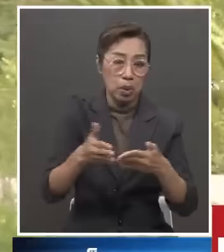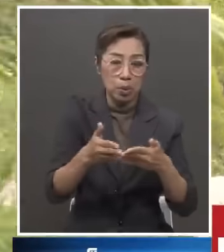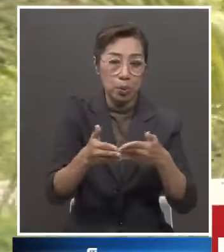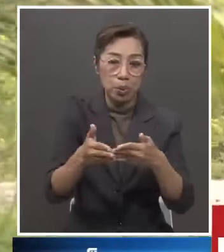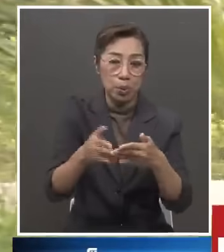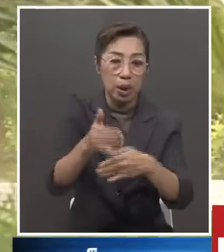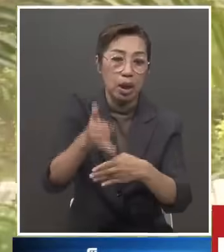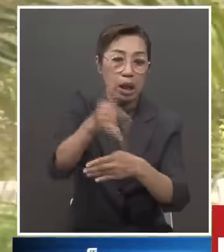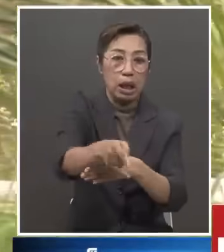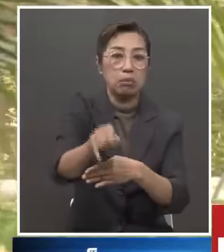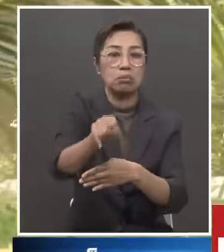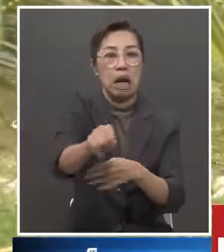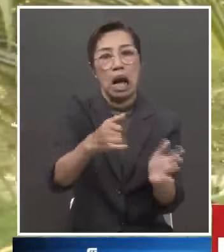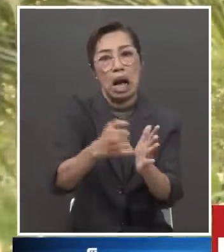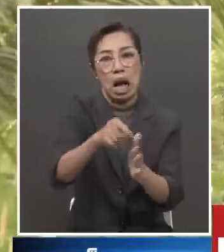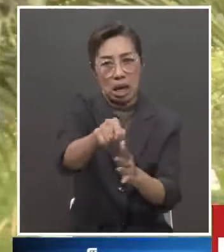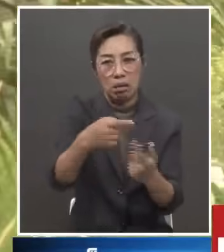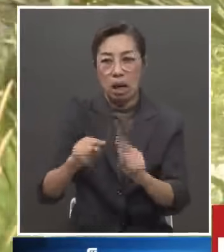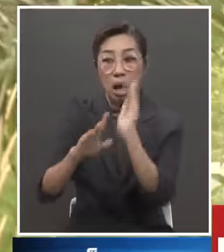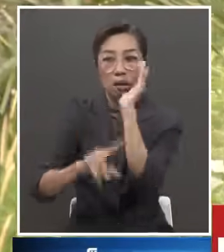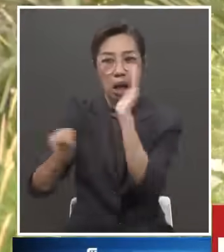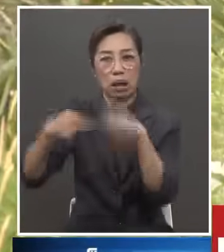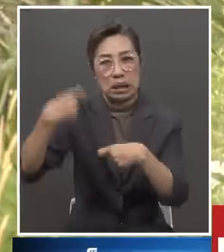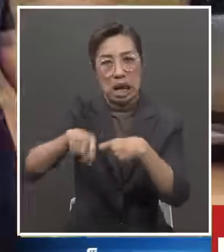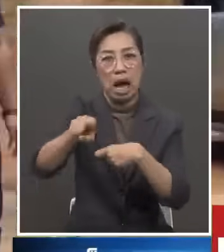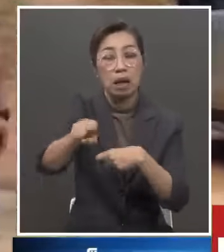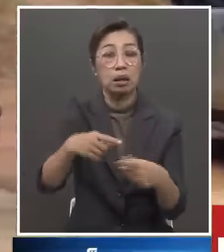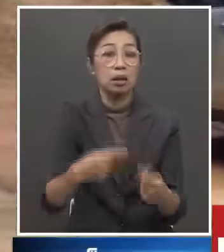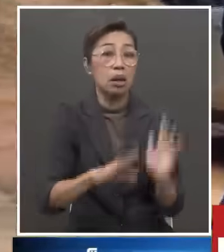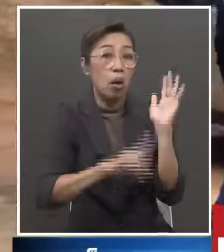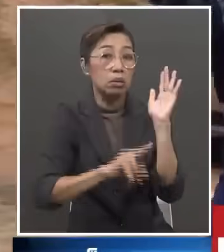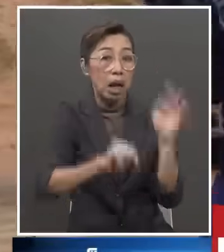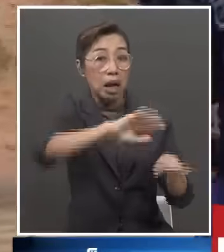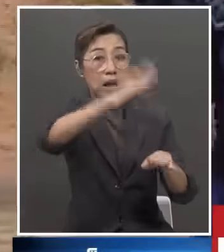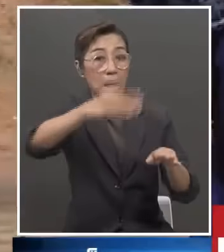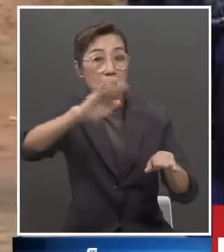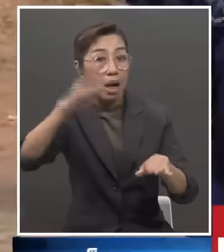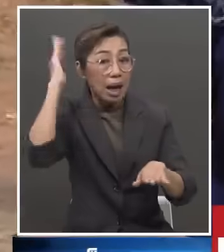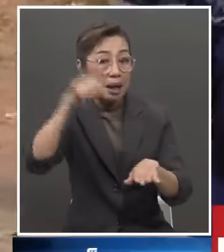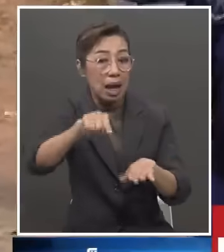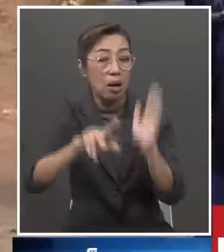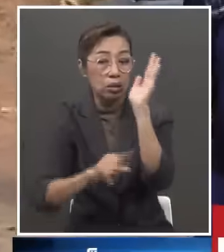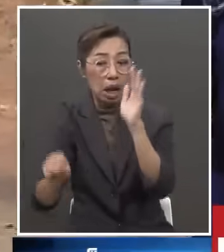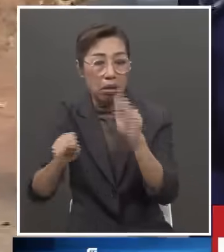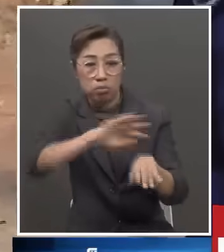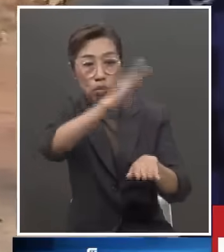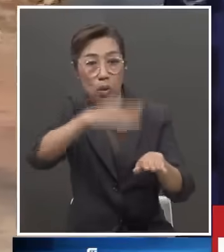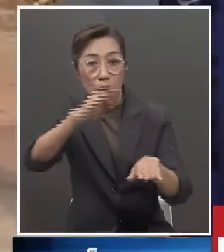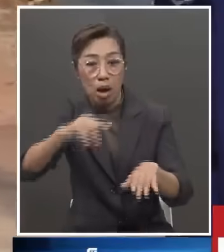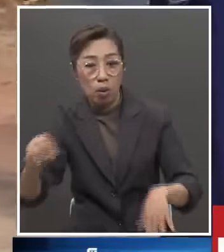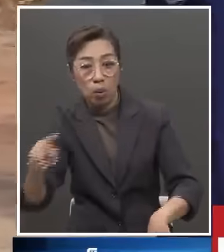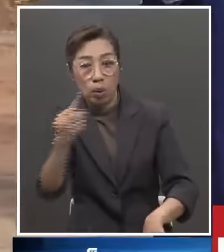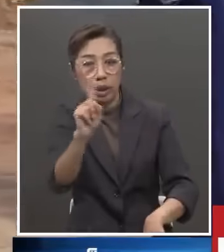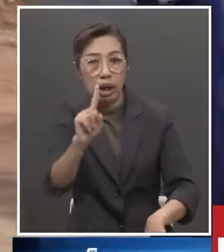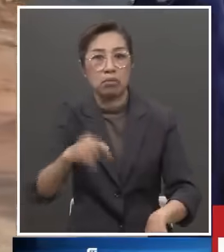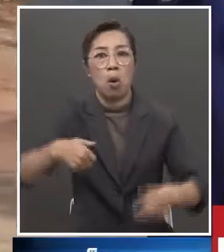พื้นที่ของจังหวัดตรังนั่นเองขณะที่ฝั่งของอำเภอปะเหรียญจังหหวัดตรังนั้นเจ้าหน้าที่เวลาจะขึ้นไปบนภูเขาต้องใช้รถ